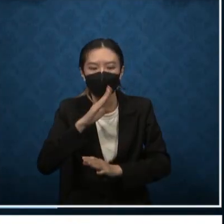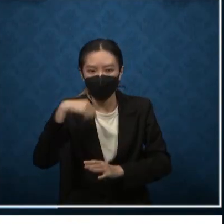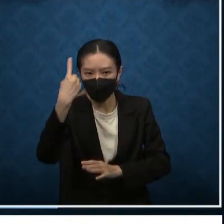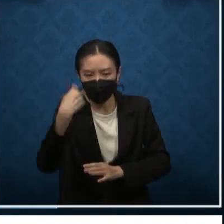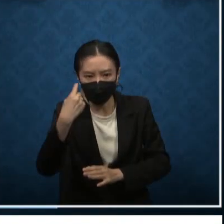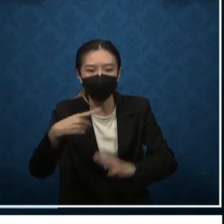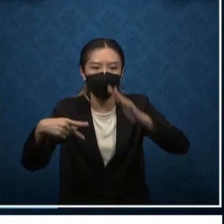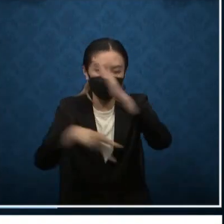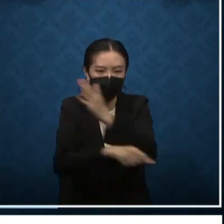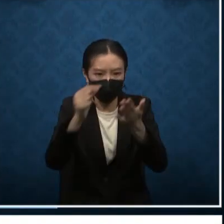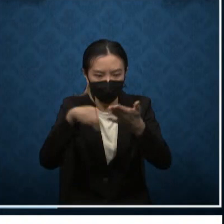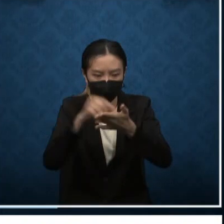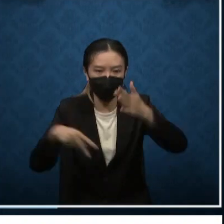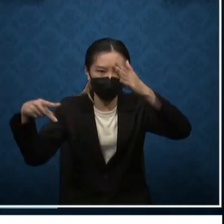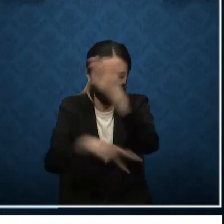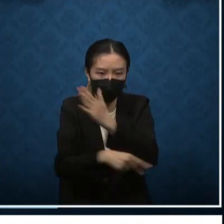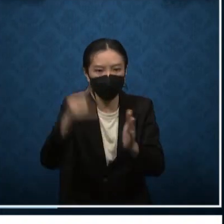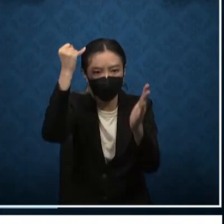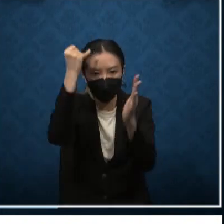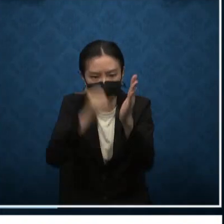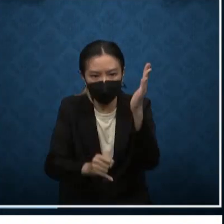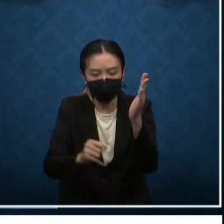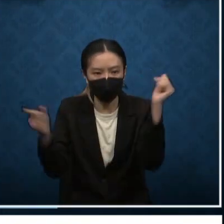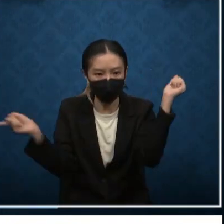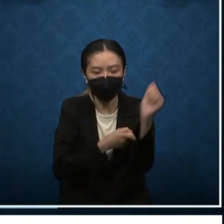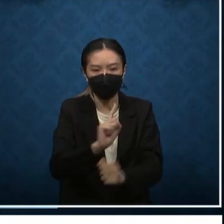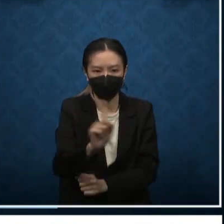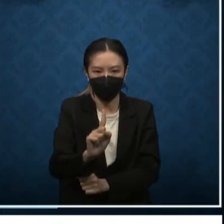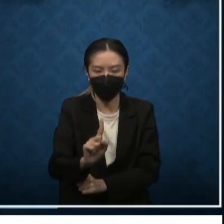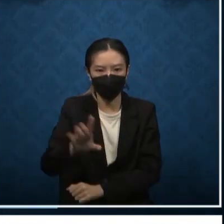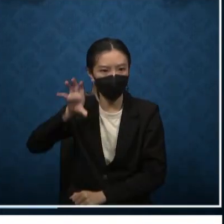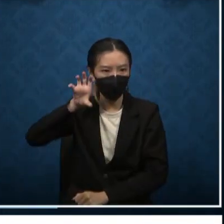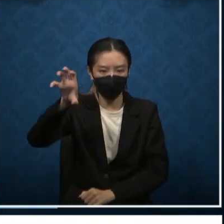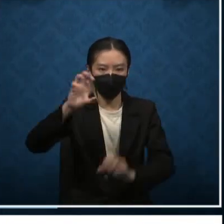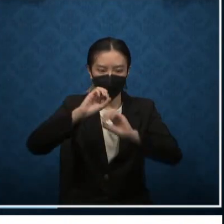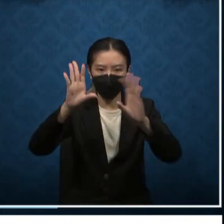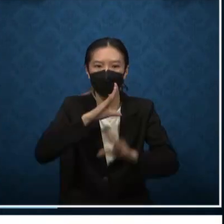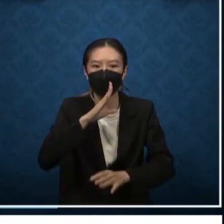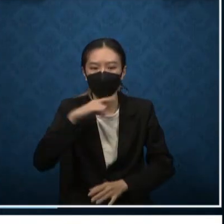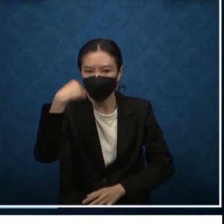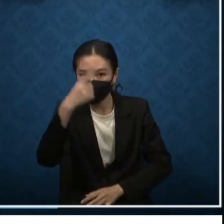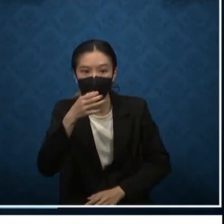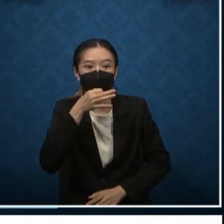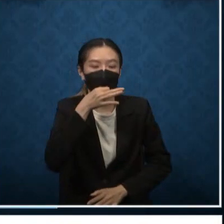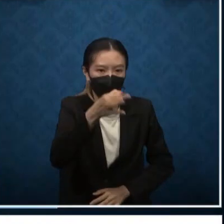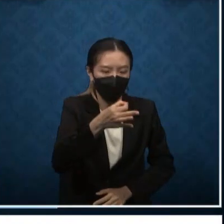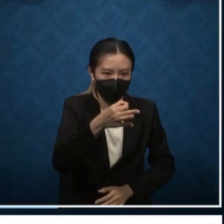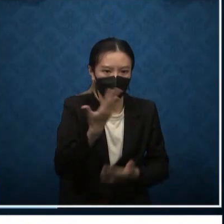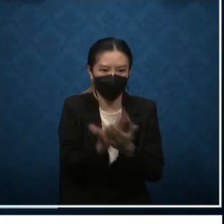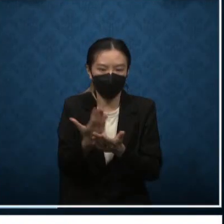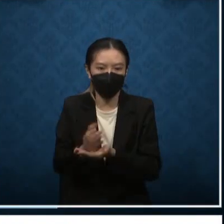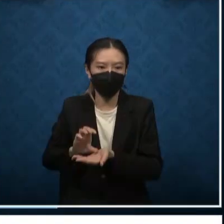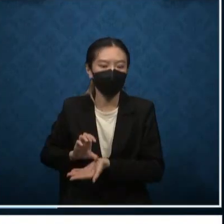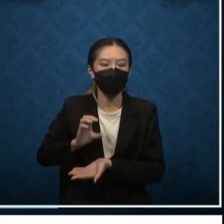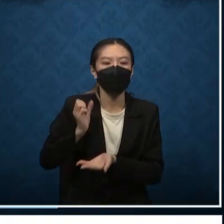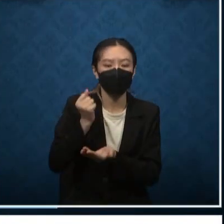การลองเรีนได้ที่หน่วยงานไหนแล้วก็ผู้แงเบาะแจะได้รับกิ Februaryเพรวามีระเบียของกอ